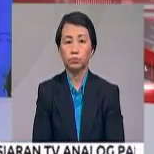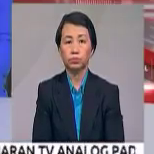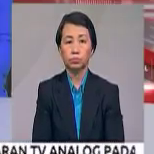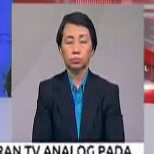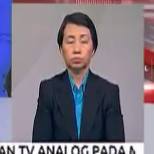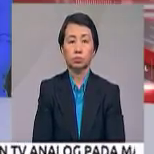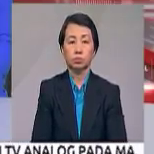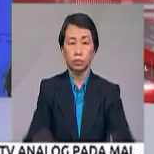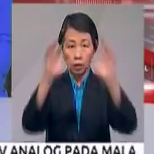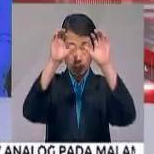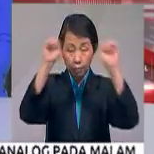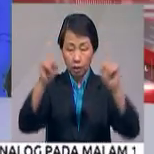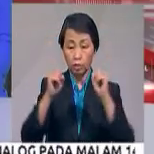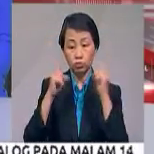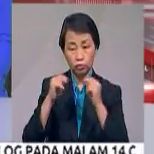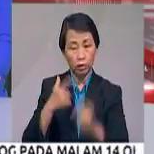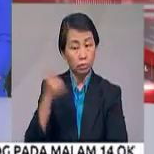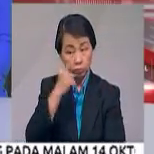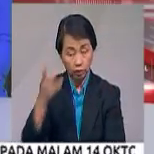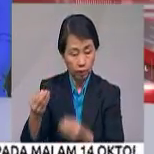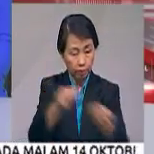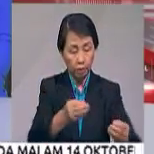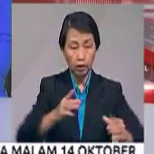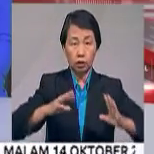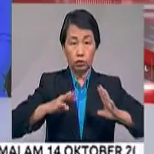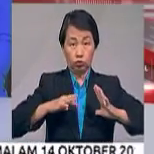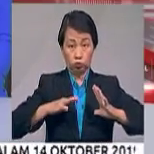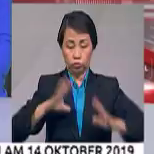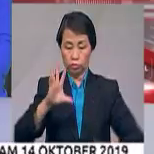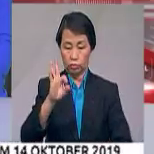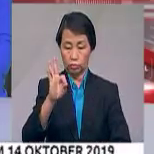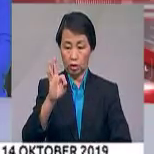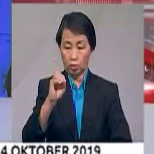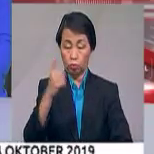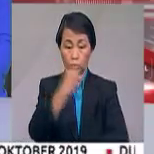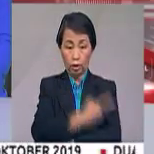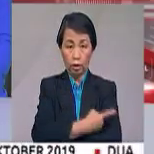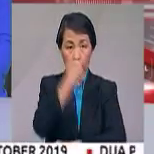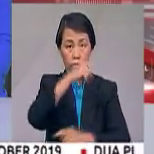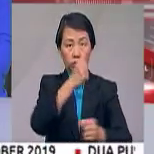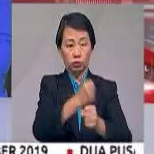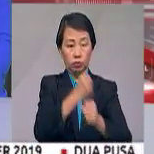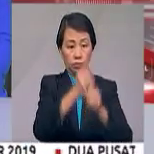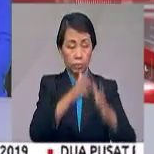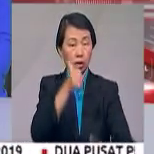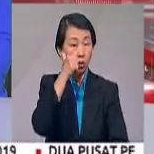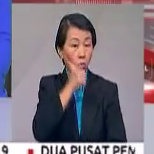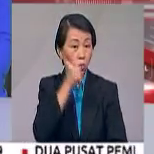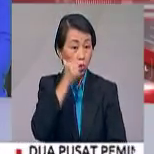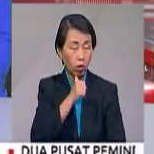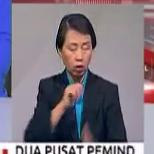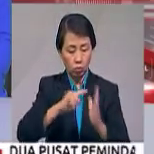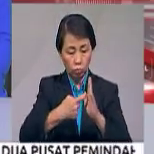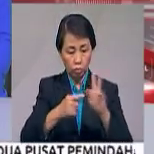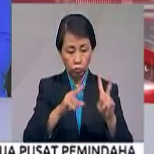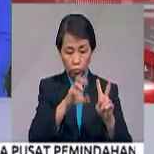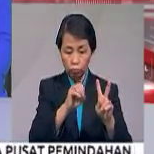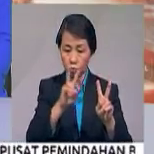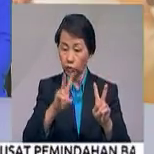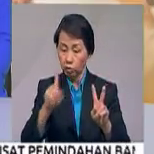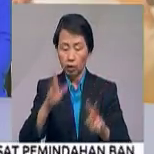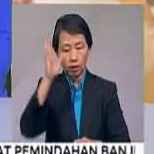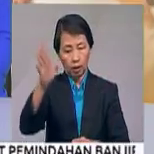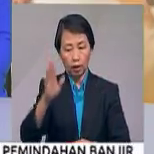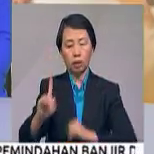Majikan swasta yang enggan memberikan cuti bersalin selama 90 hari kepada pekerja wanita bermula 2021 akan